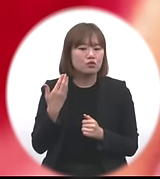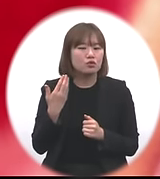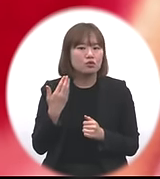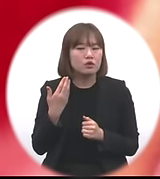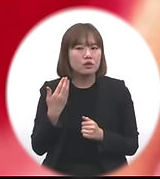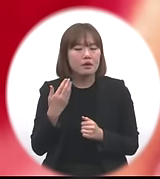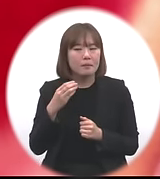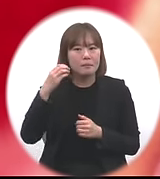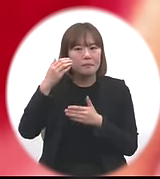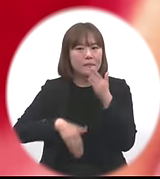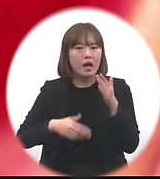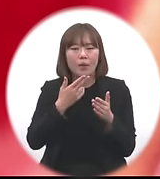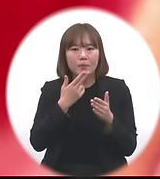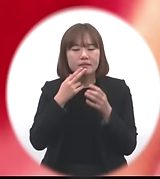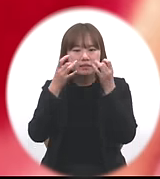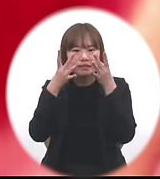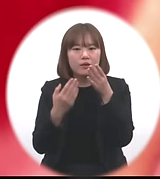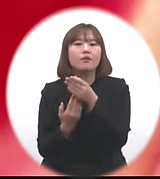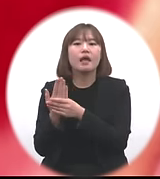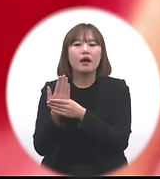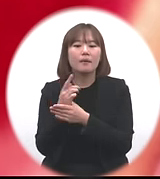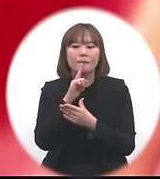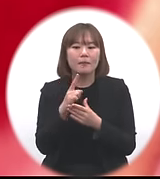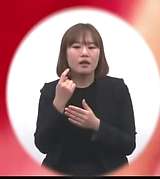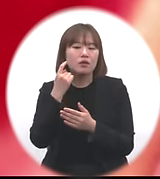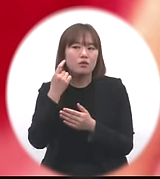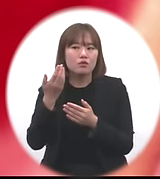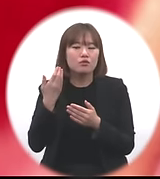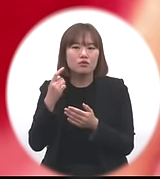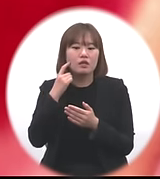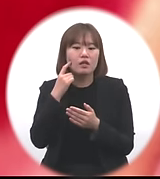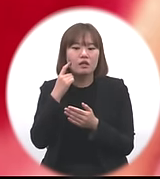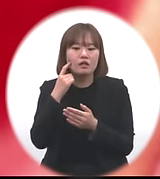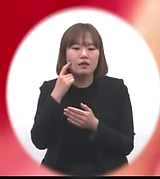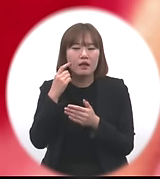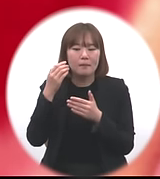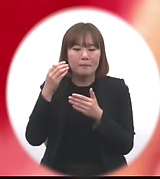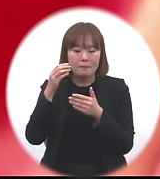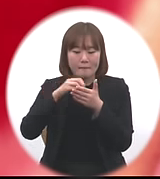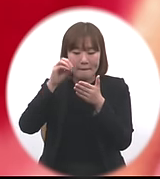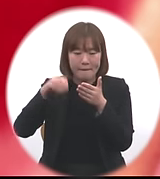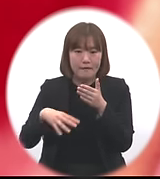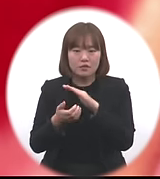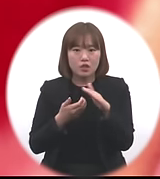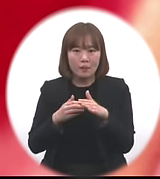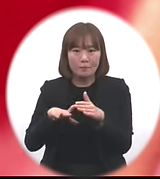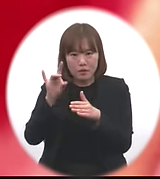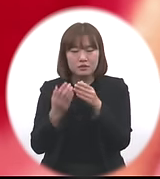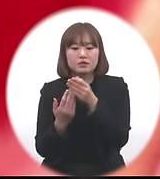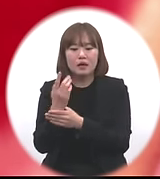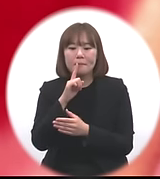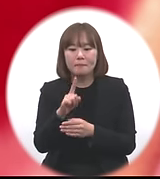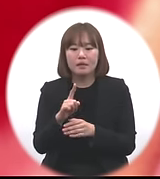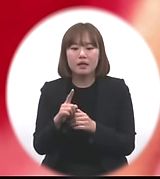뒤에서는 전니가 빠지지 않고 맨 뒤에서 이가 새로 나온대요. 저 뒤에 이 나오시는 거 보이죠? 저건 전니가 빠지지 않은 상태에서